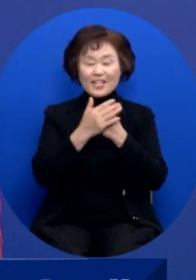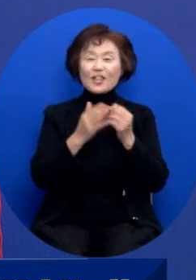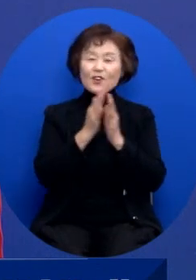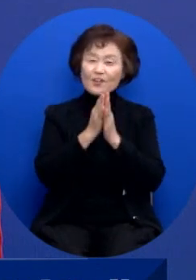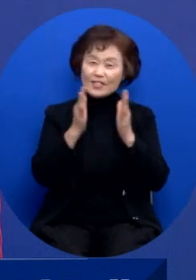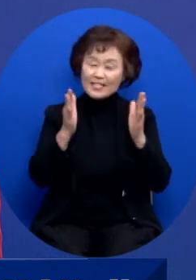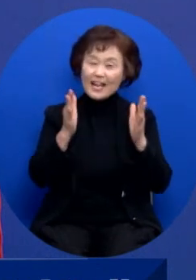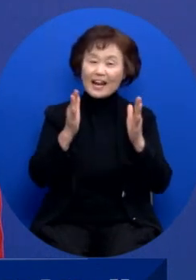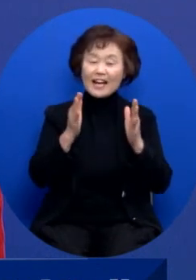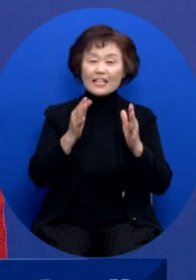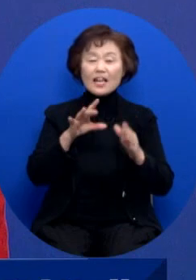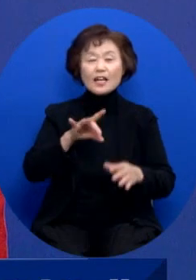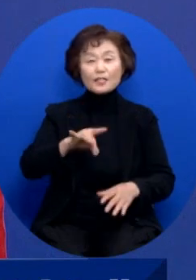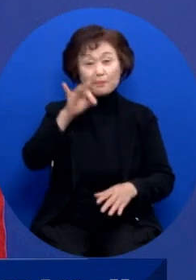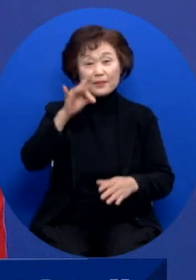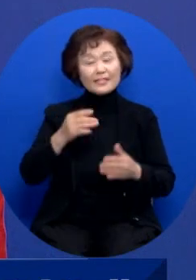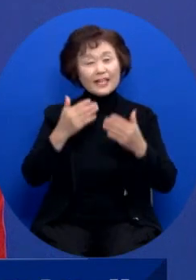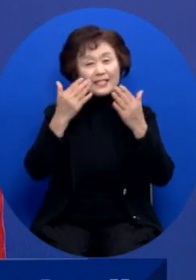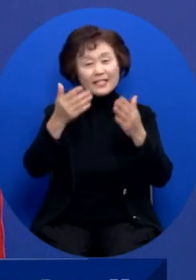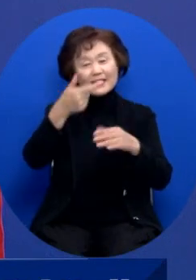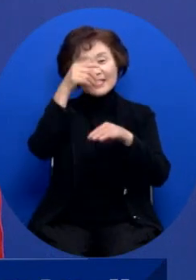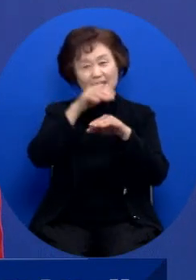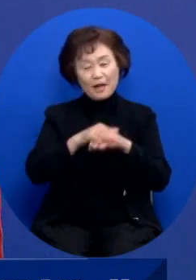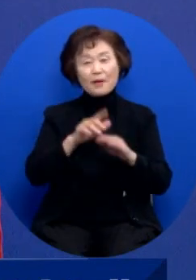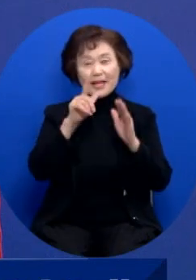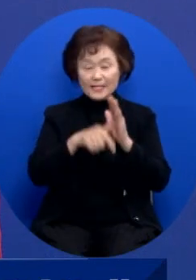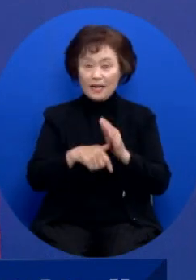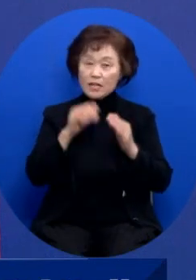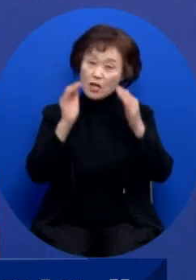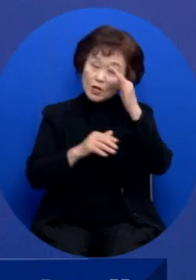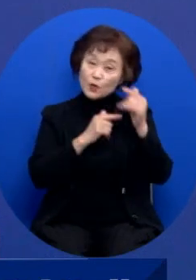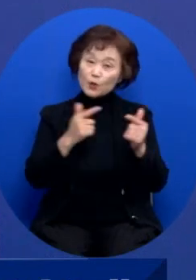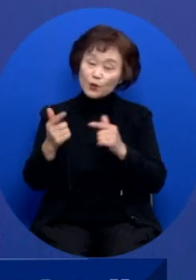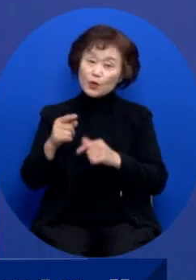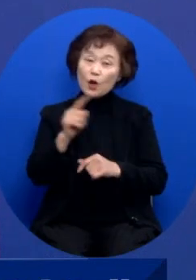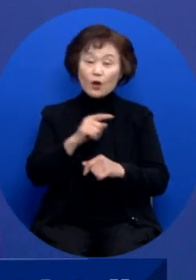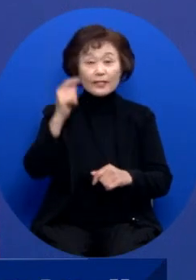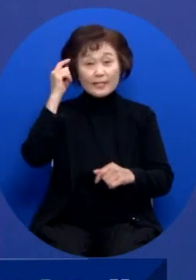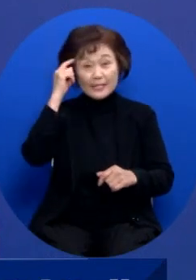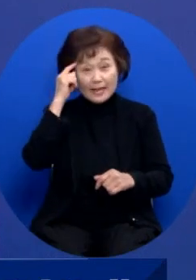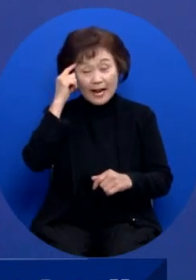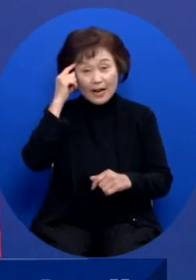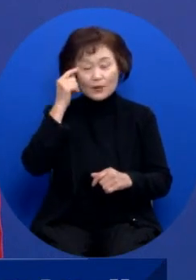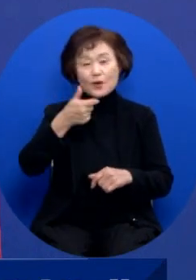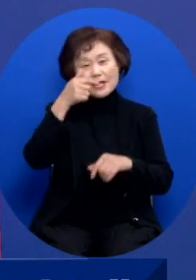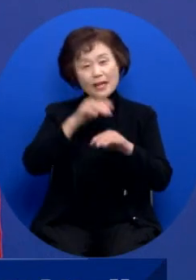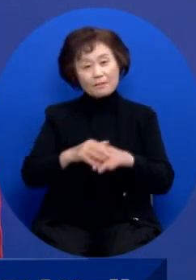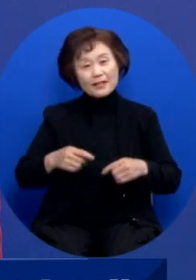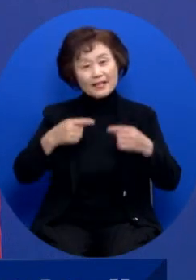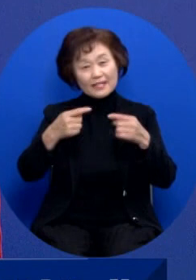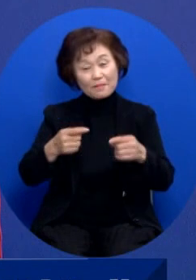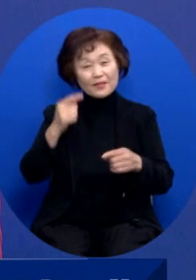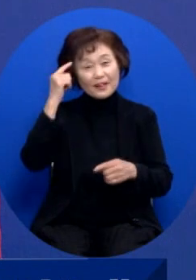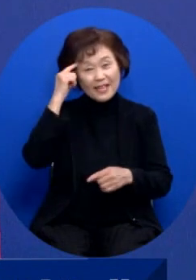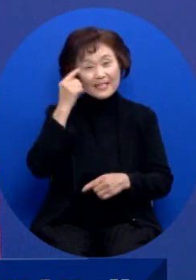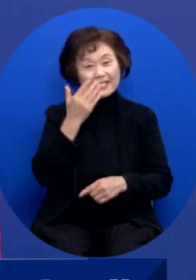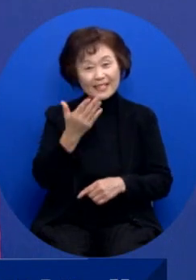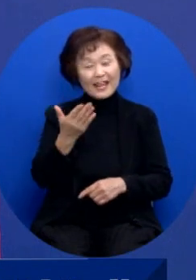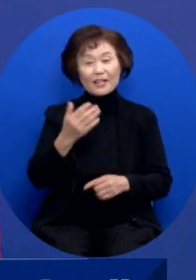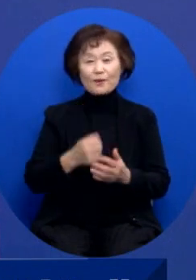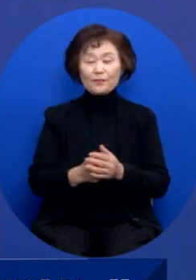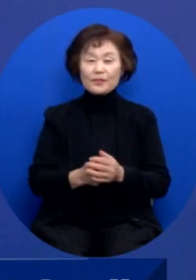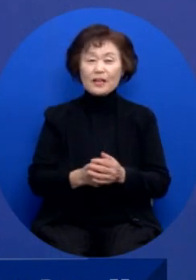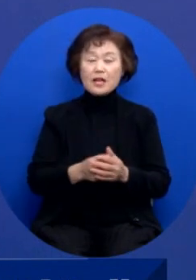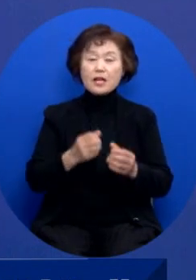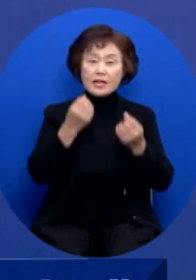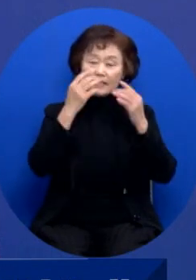번째 주일 예배였습니다. 성도들은 어떤 생각으로 올해 첫 주일 예배를 보냈을까요? 새해는 더욱더 크리스천다운